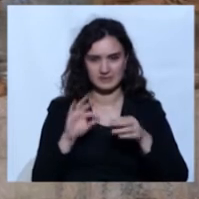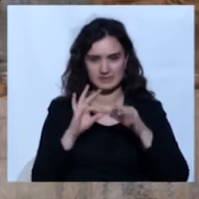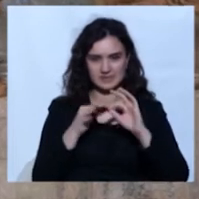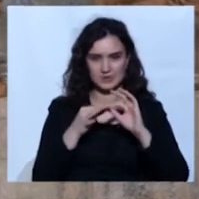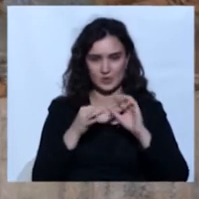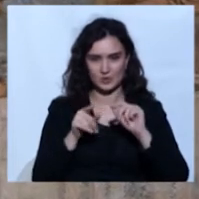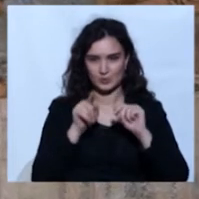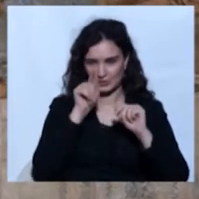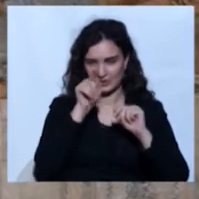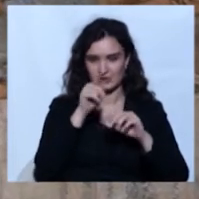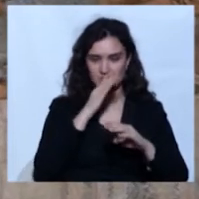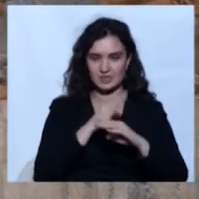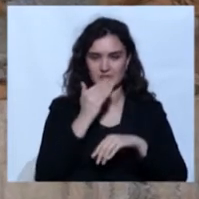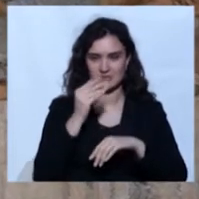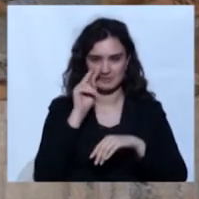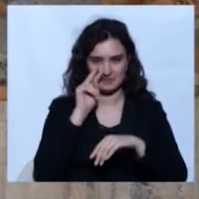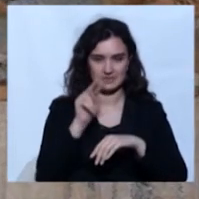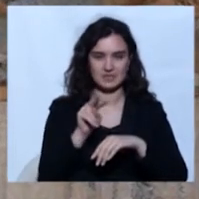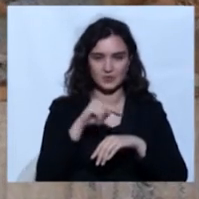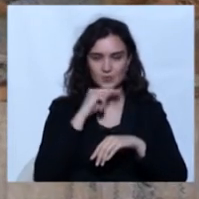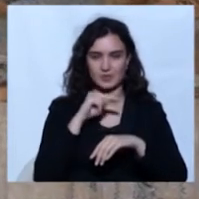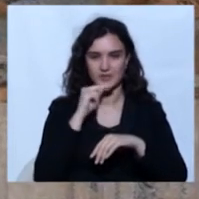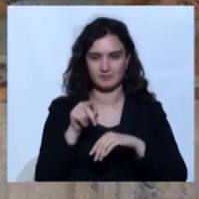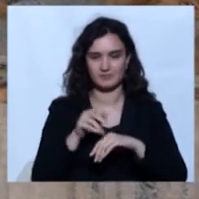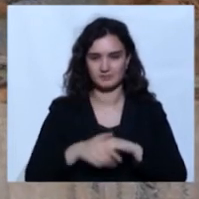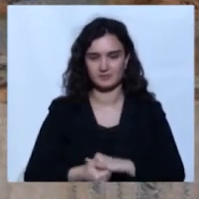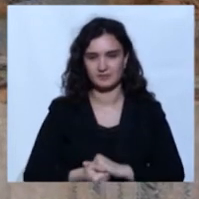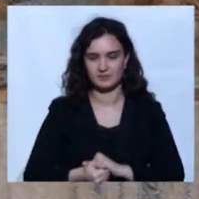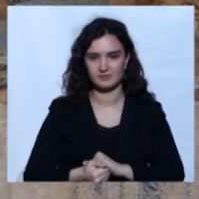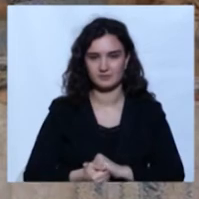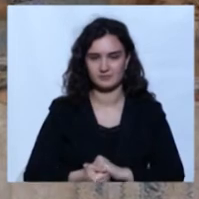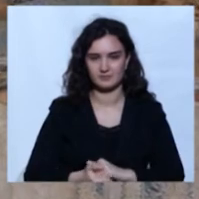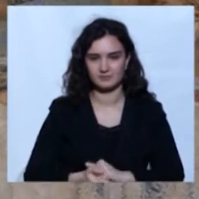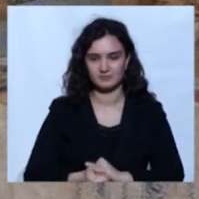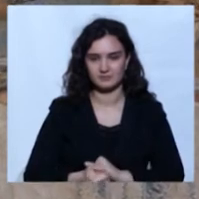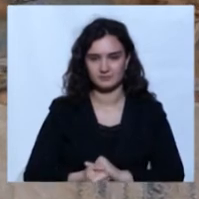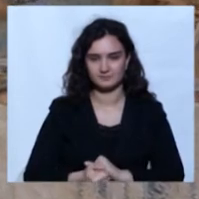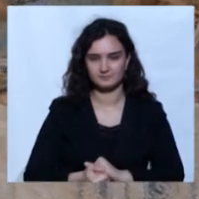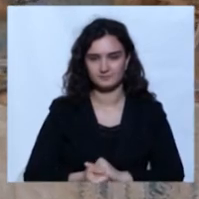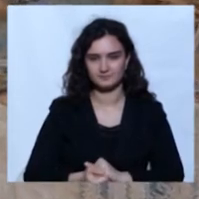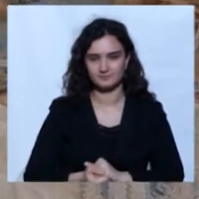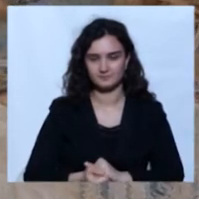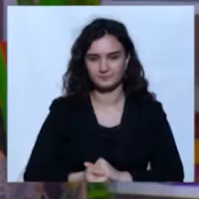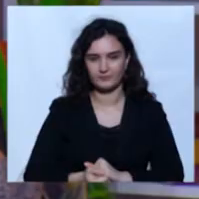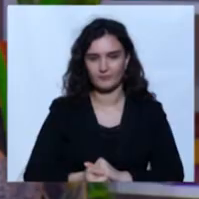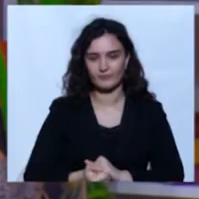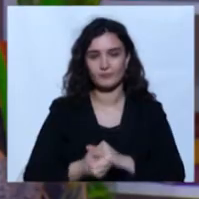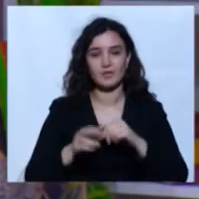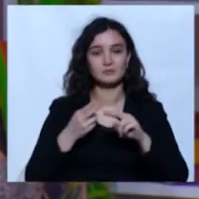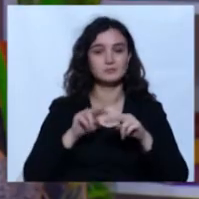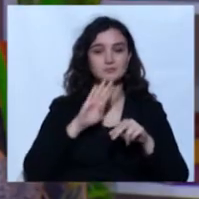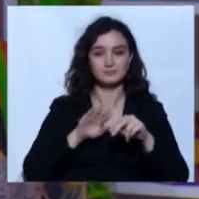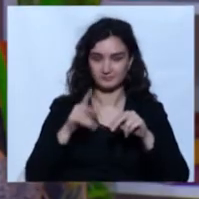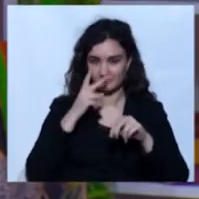წერტილში არის მისი მზერა და მისი ყურადღება მიმართული. გარდა ამისა, თქვენ ხედავთ